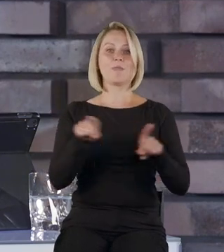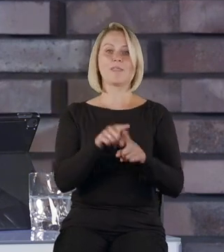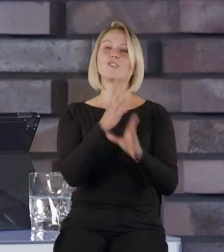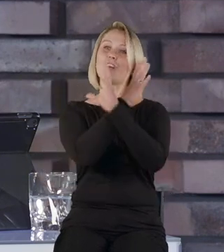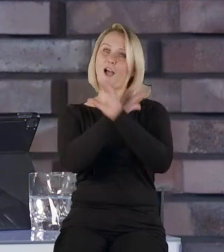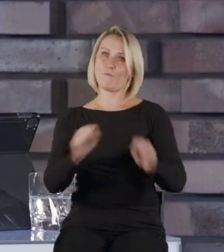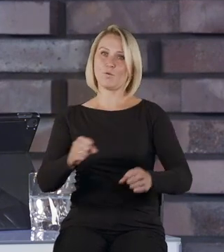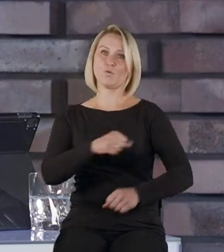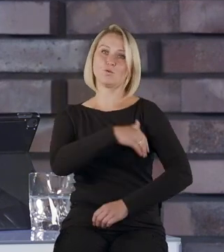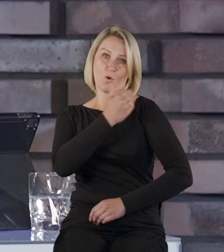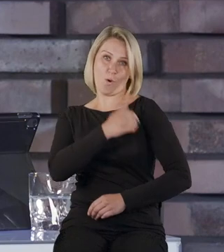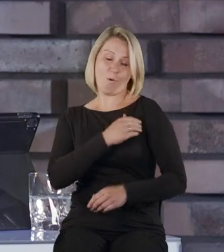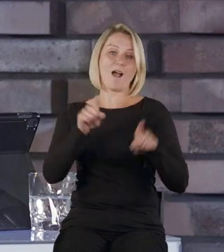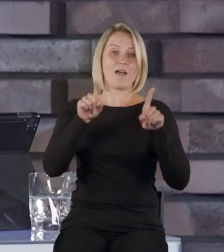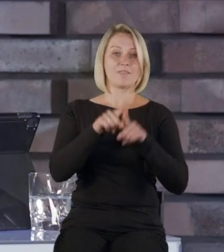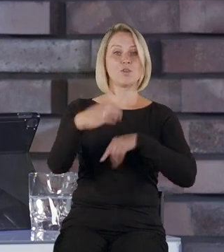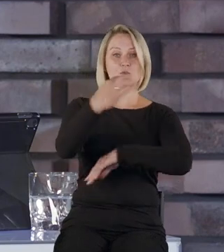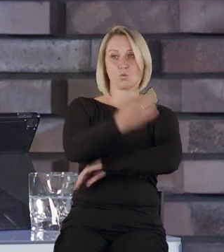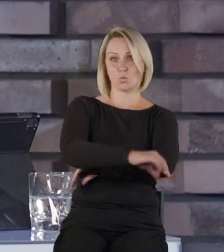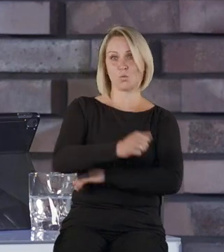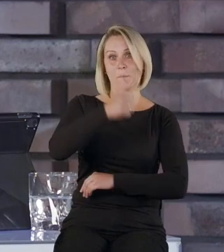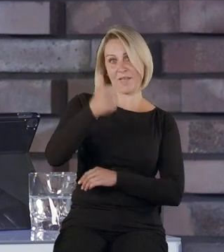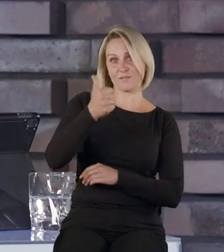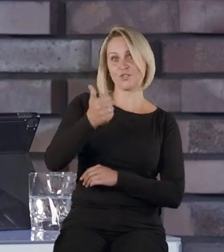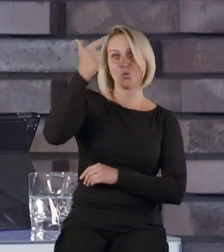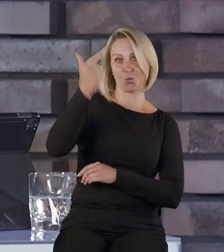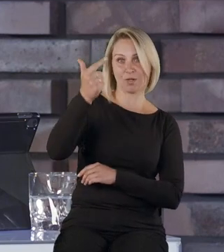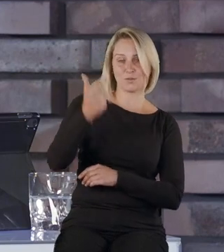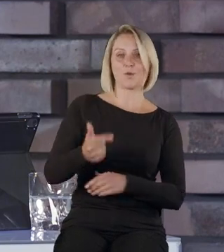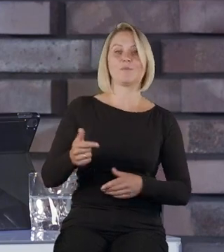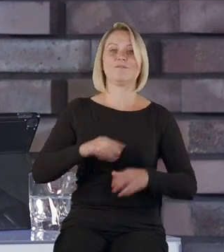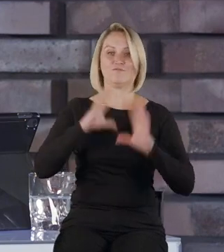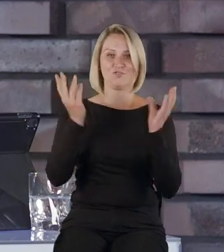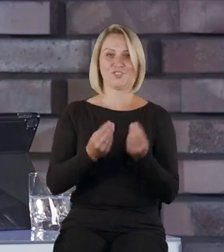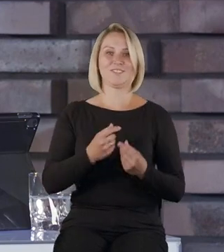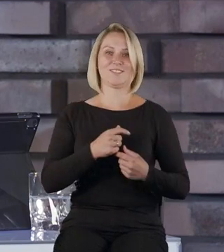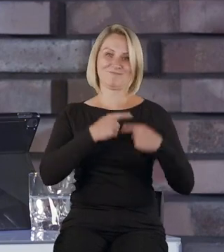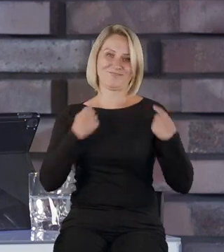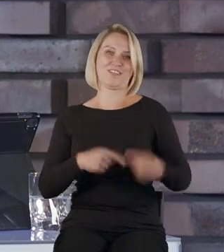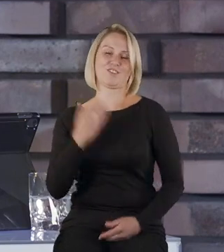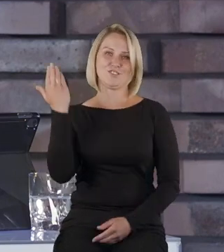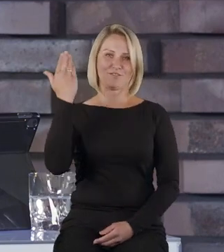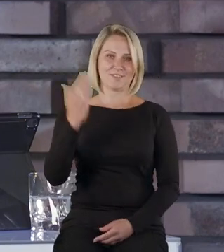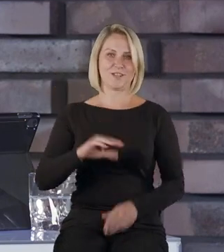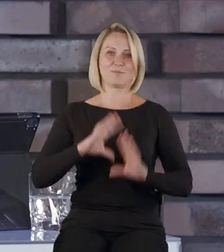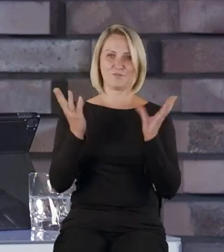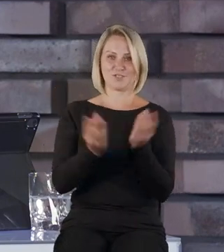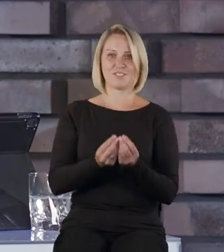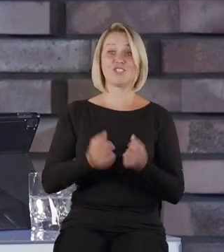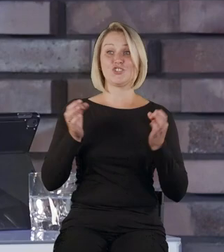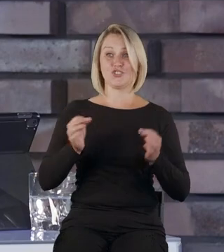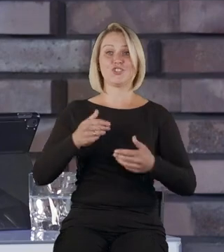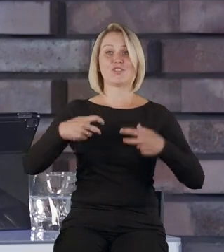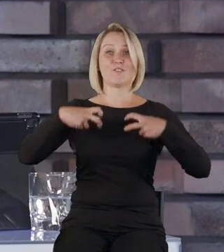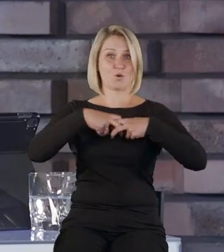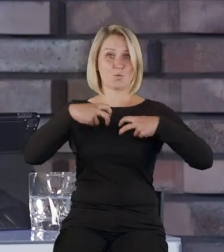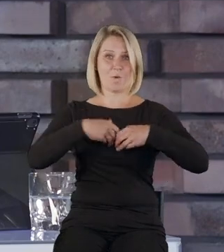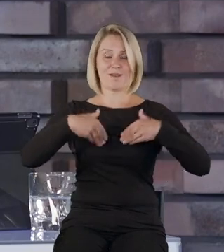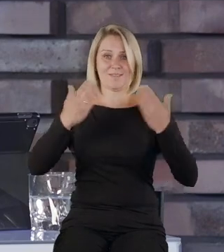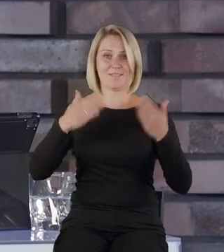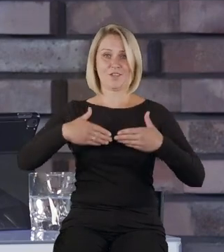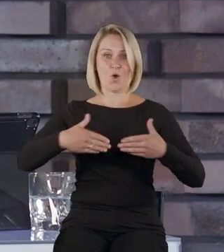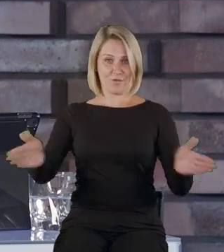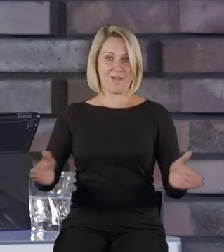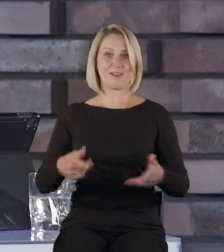szkół ponadpodstawowych, studiów pierwszego stopnia, studiów drugiego stopnia oraz wszystkich pozostałych. Dzisiejsze wirtualne dni otwarte poprowadzi